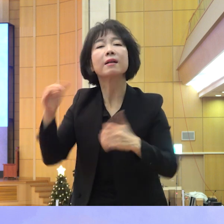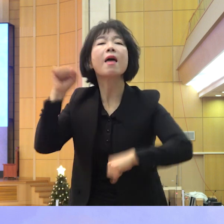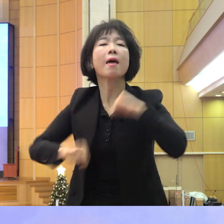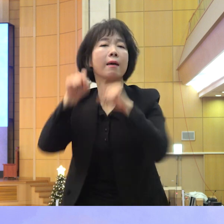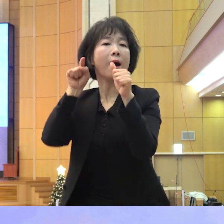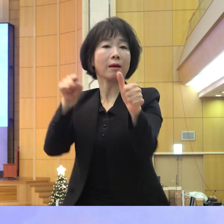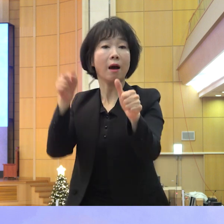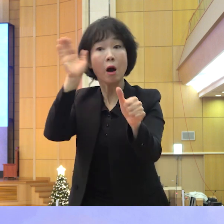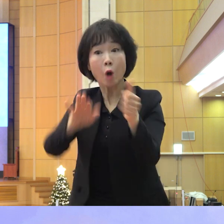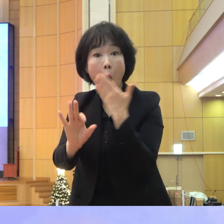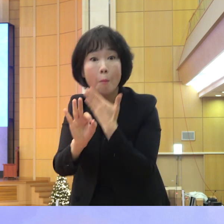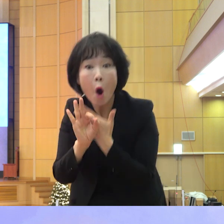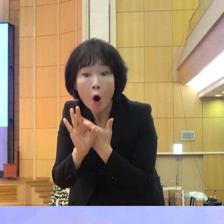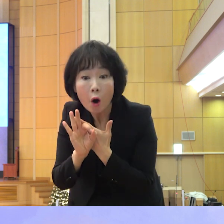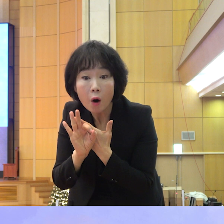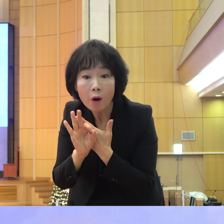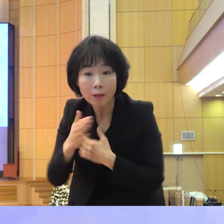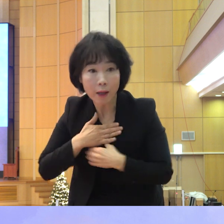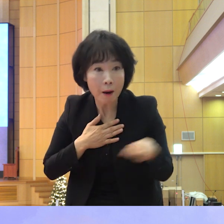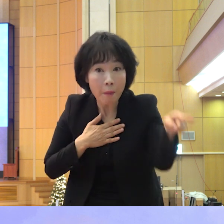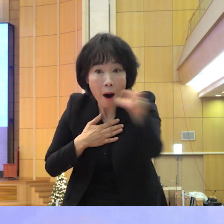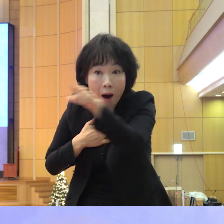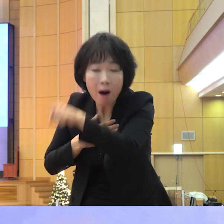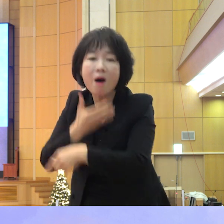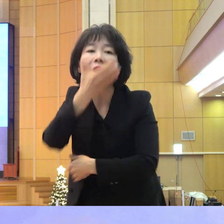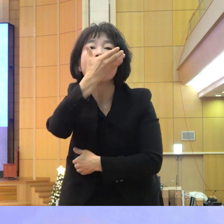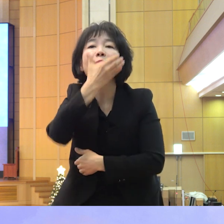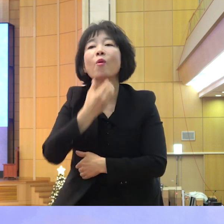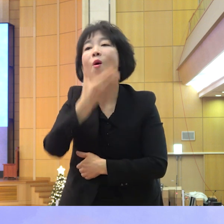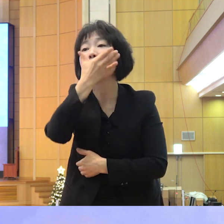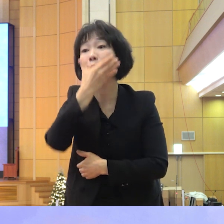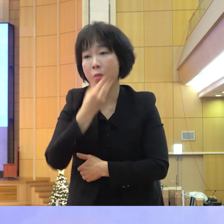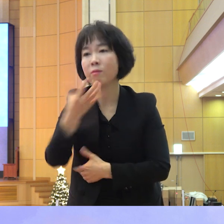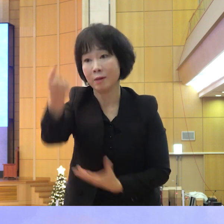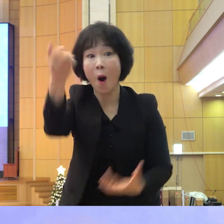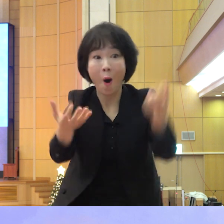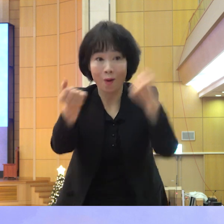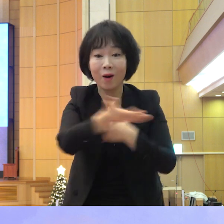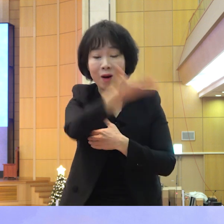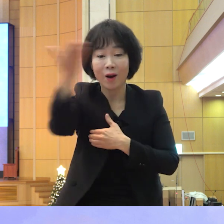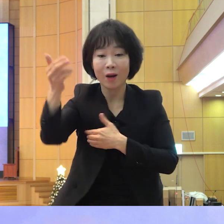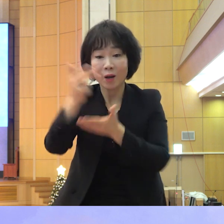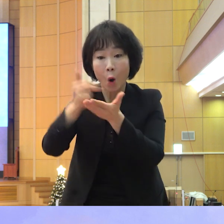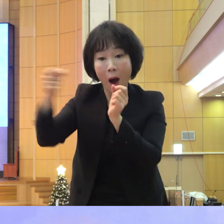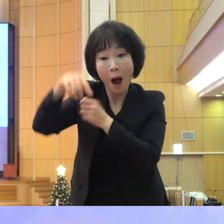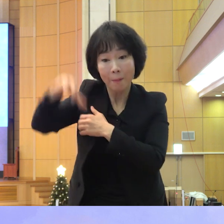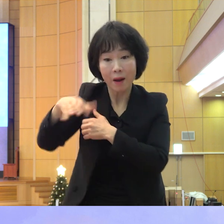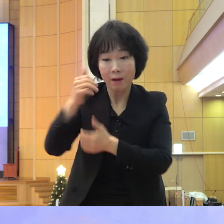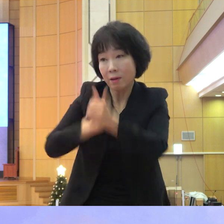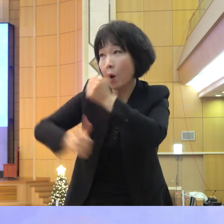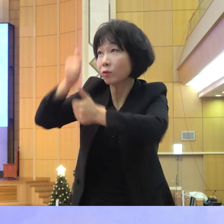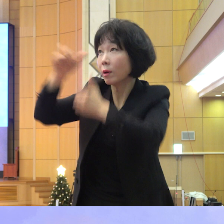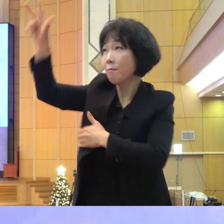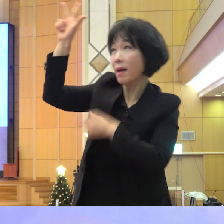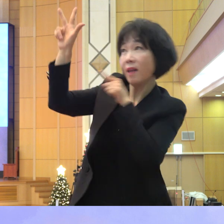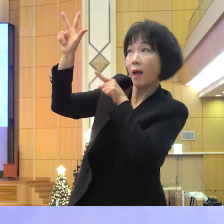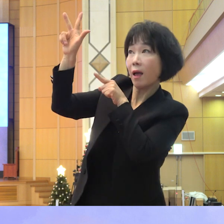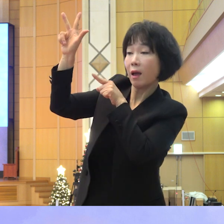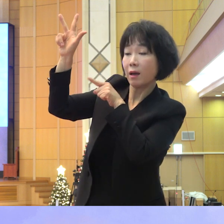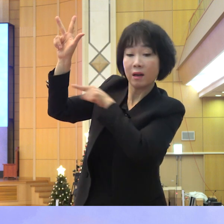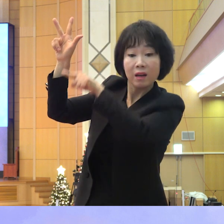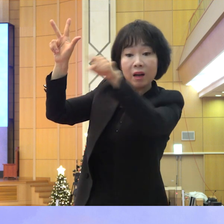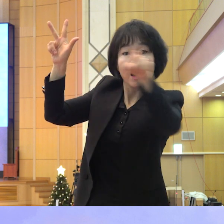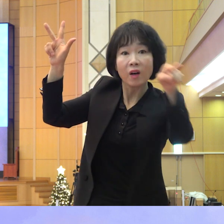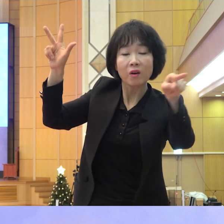행하라. 그리하면 내가 복을 얻고 여호와께서 내 열조에게 맹세하사